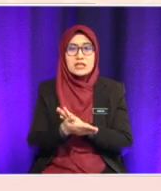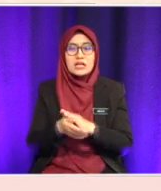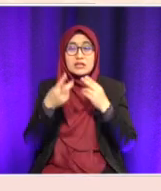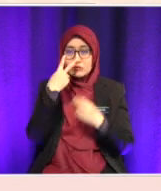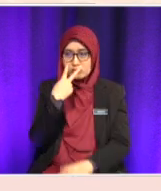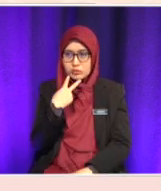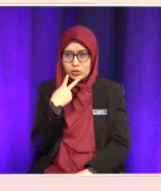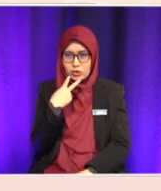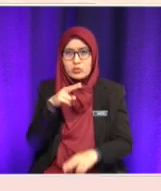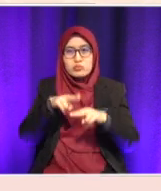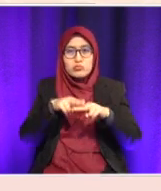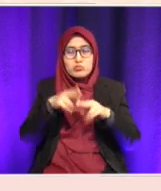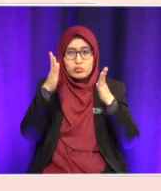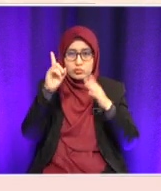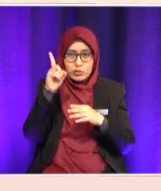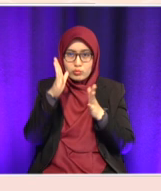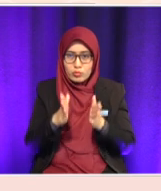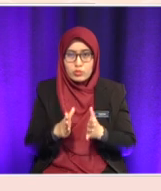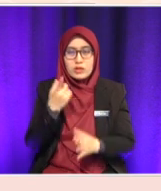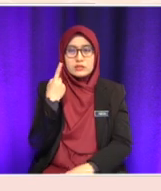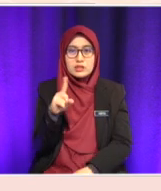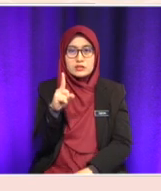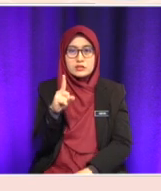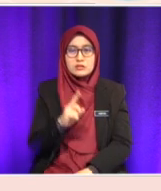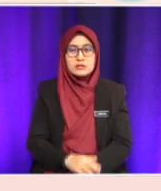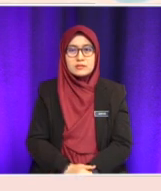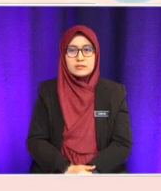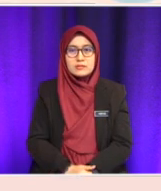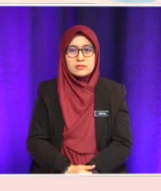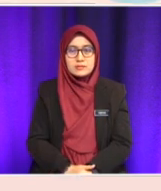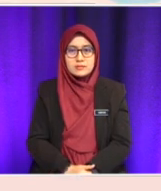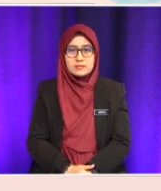maksud berkunci dengan untuk membunuh diri Baiklah